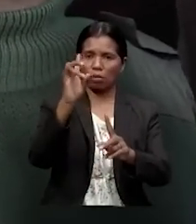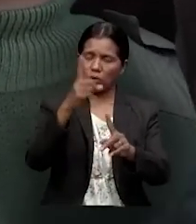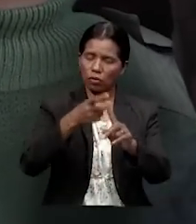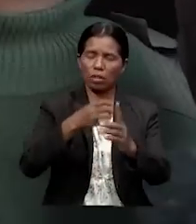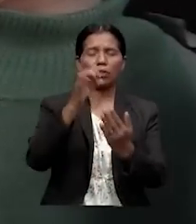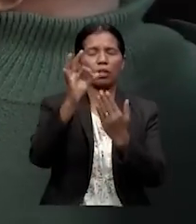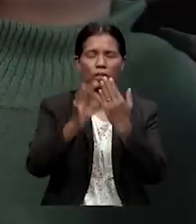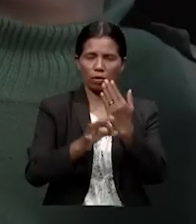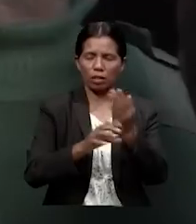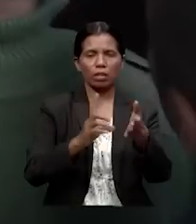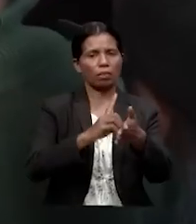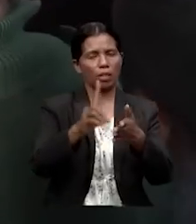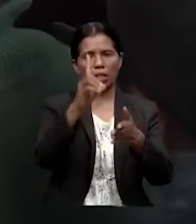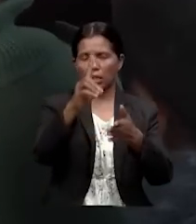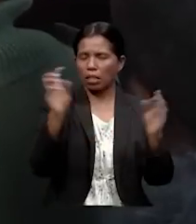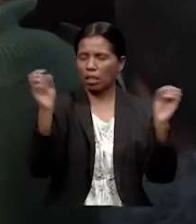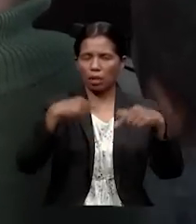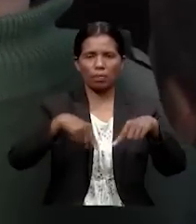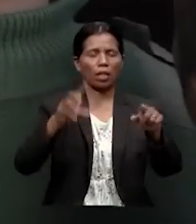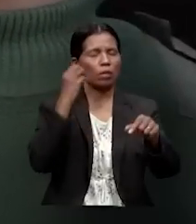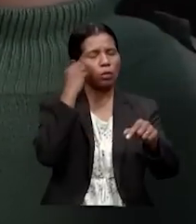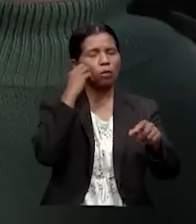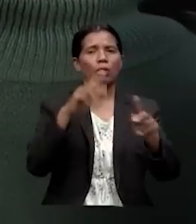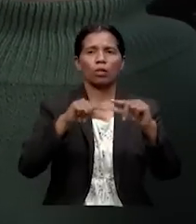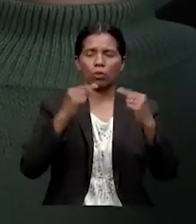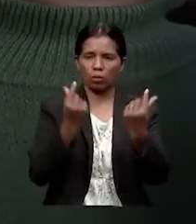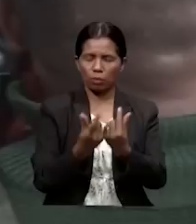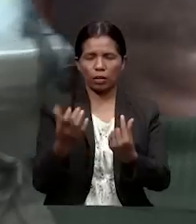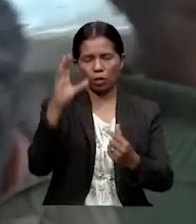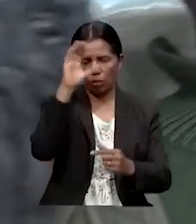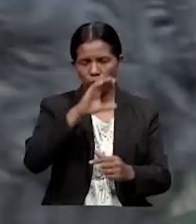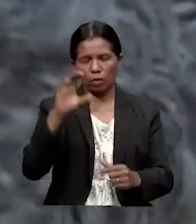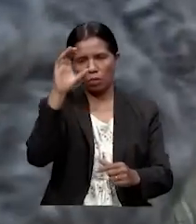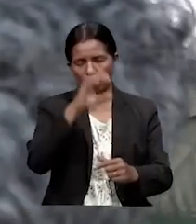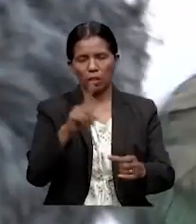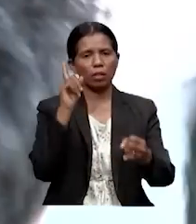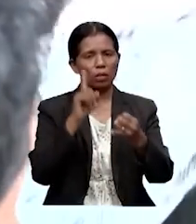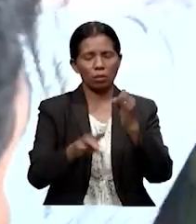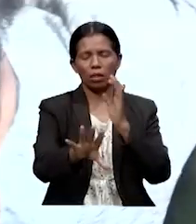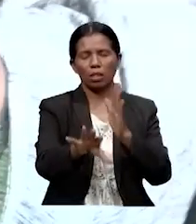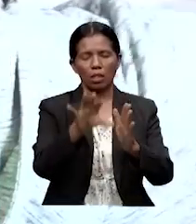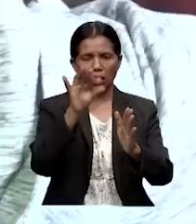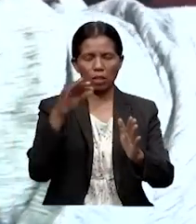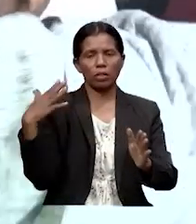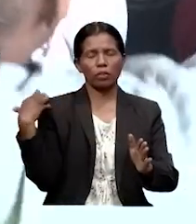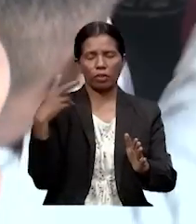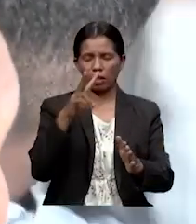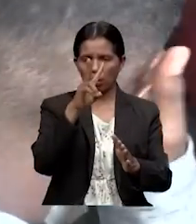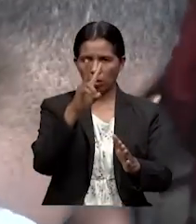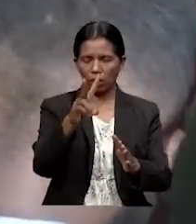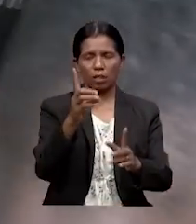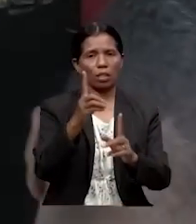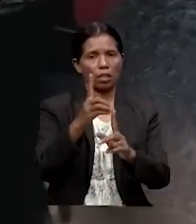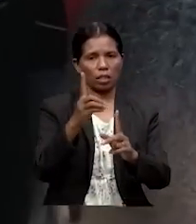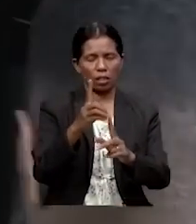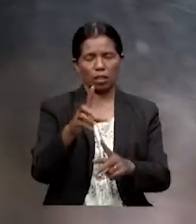ida sirna en rua la fila ba uma nuna ekipa konjunta sira buka tuir no ikus mai heta Riandu Falu ne ising mate i halorong